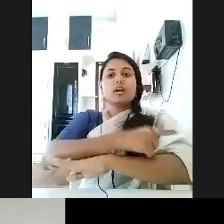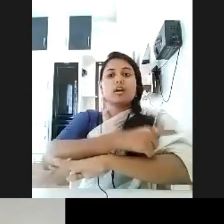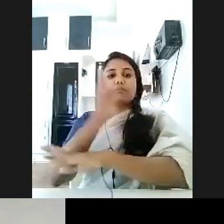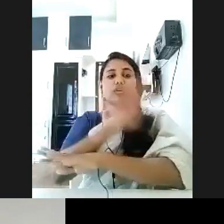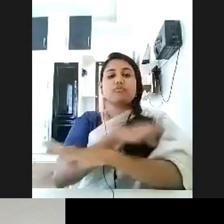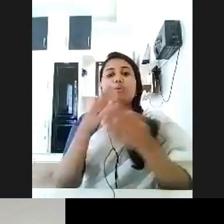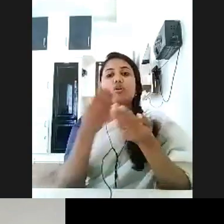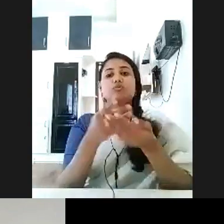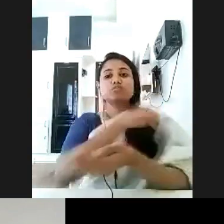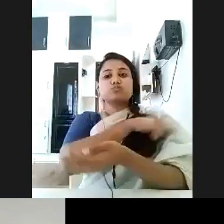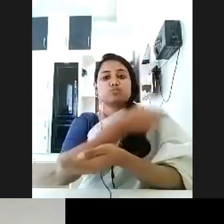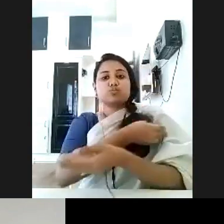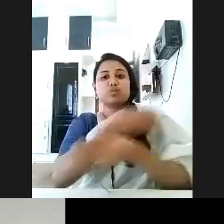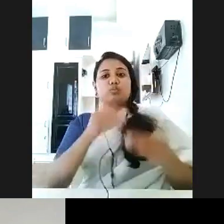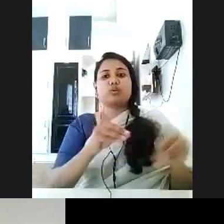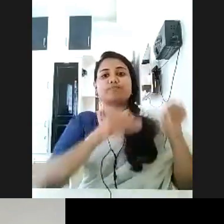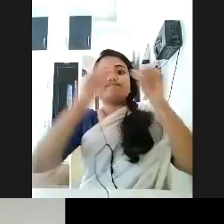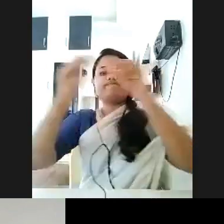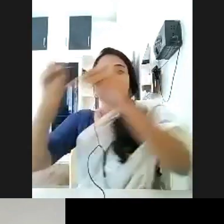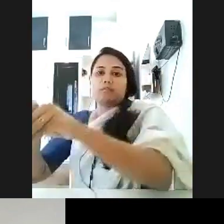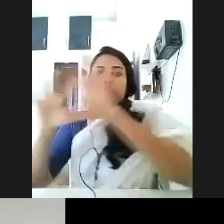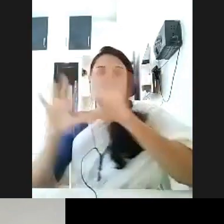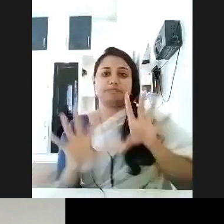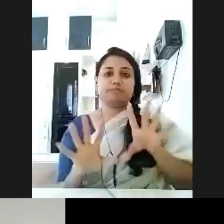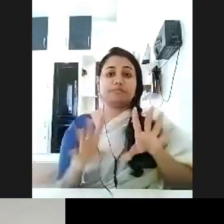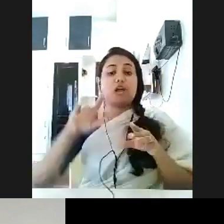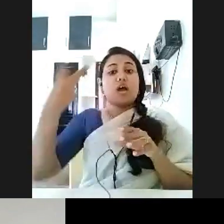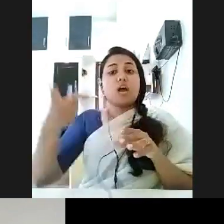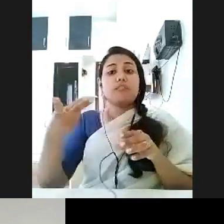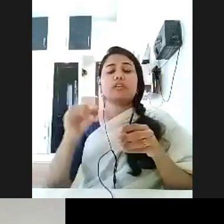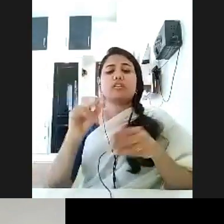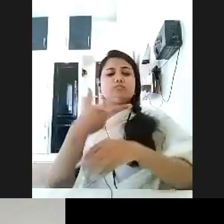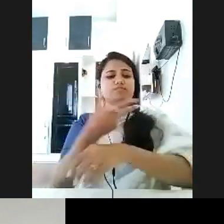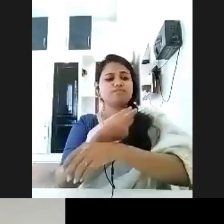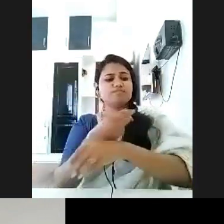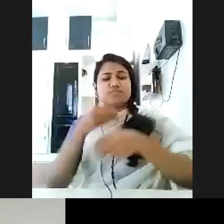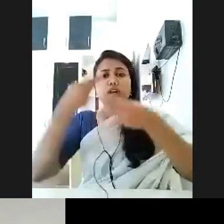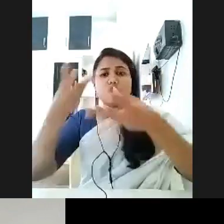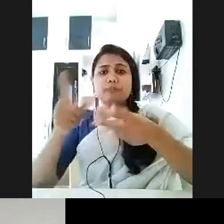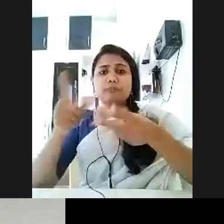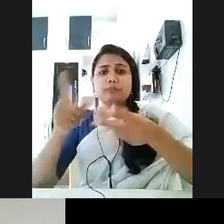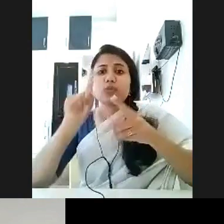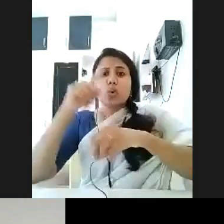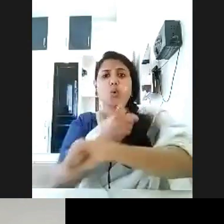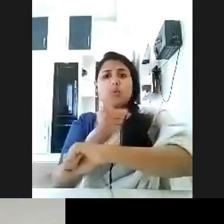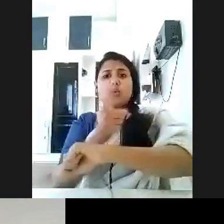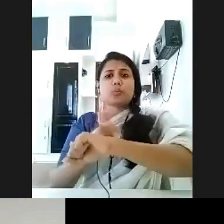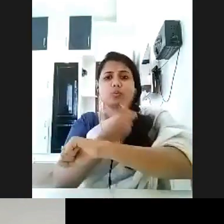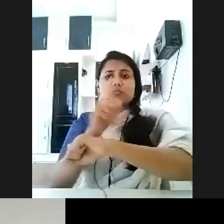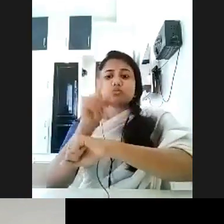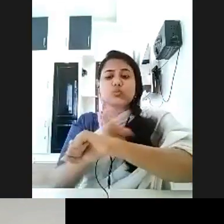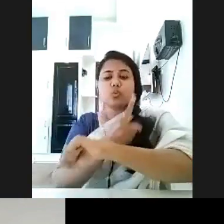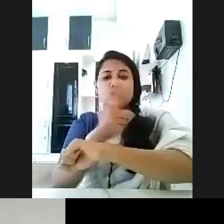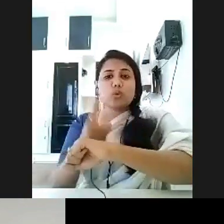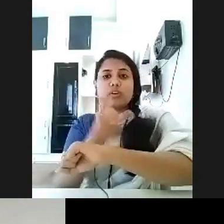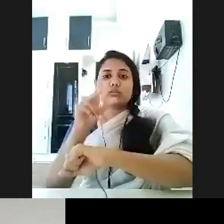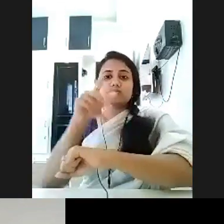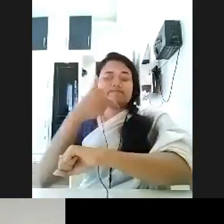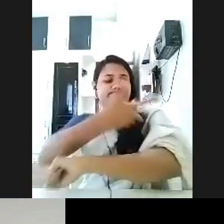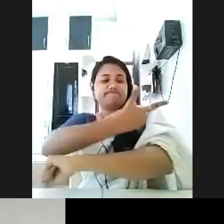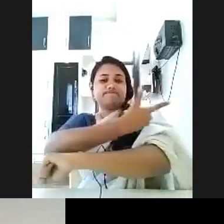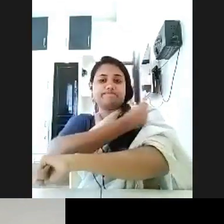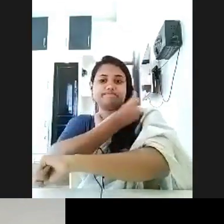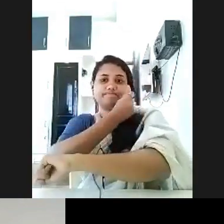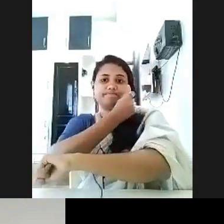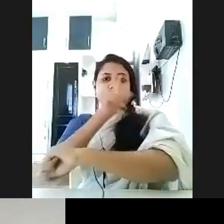മെഡിസിൻ ടാബ്ലറ്റും കാര്യങ്ങളും സ്റ്റാർട്ട് ചെയ്യുന്നതാണ്. അടുത്ത ദിവസം ആ കുട്ടിക്ക് 1 മണിക്കൂറിന് ഇഞ്ചക്ഷൻ ആയിരിക്കും. 1 അവറിന്റെ സിംഗിൾ ഇഞ്ചക്ഷൻ ആയിരിക്കും.